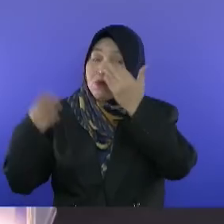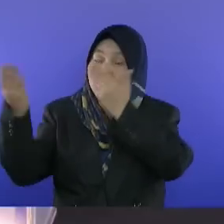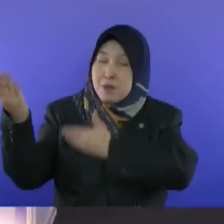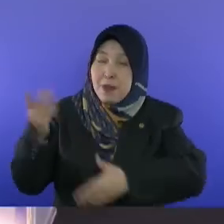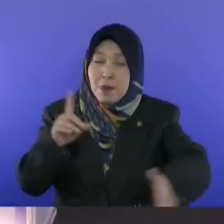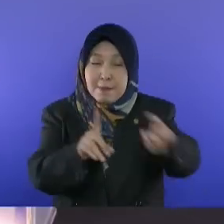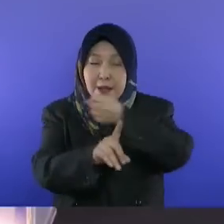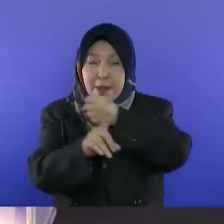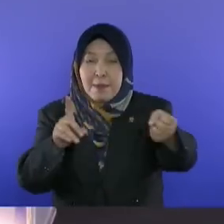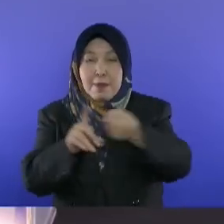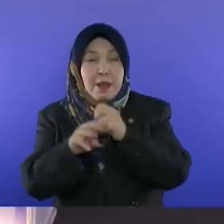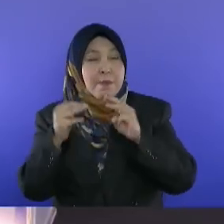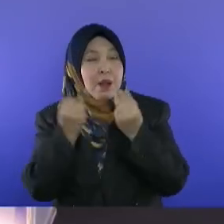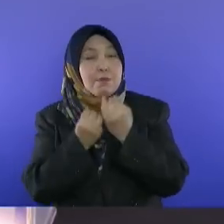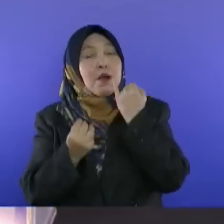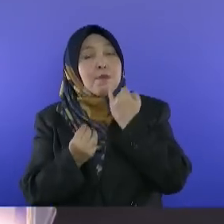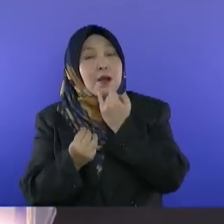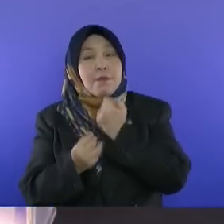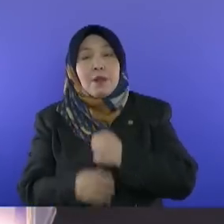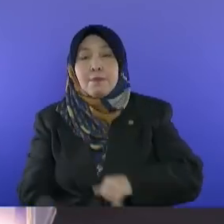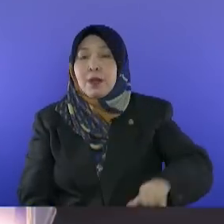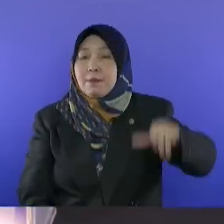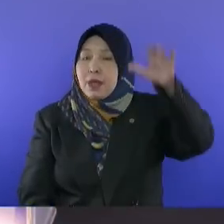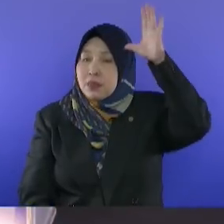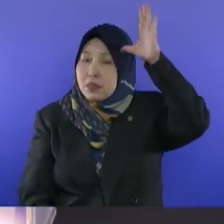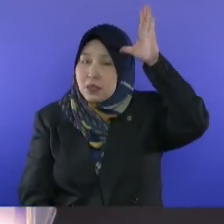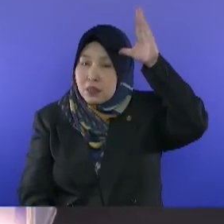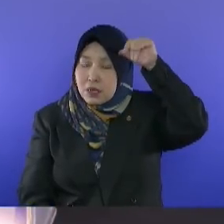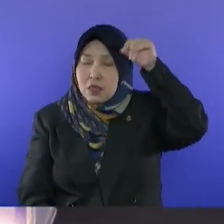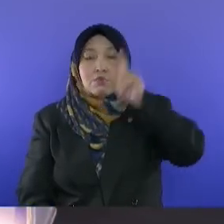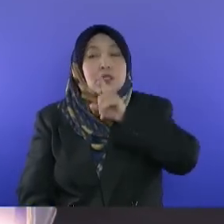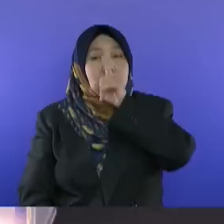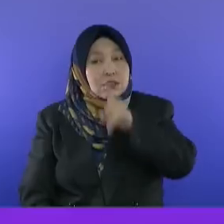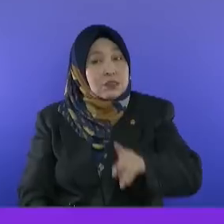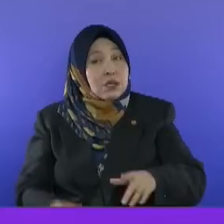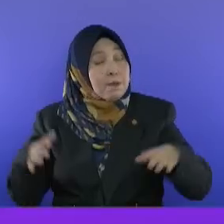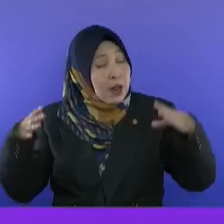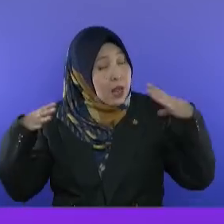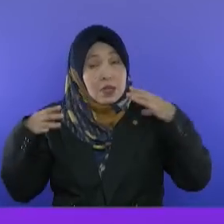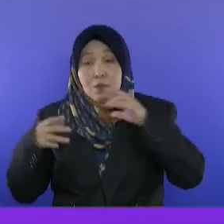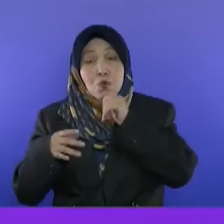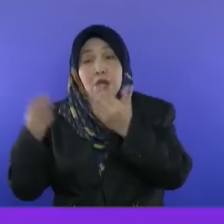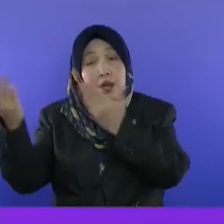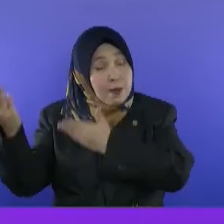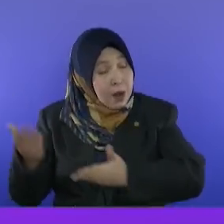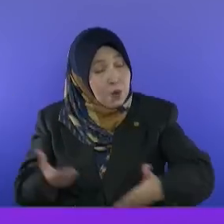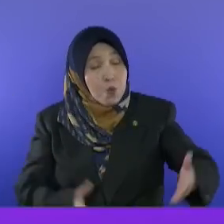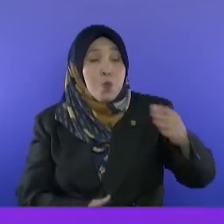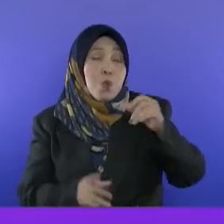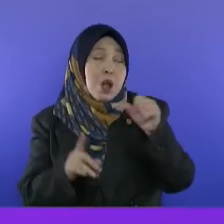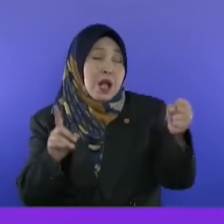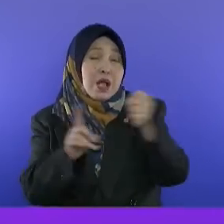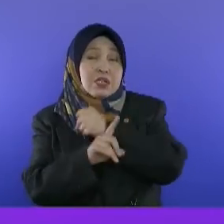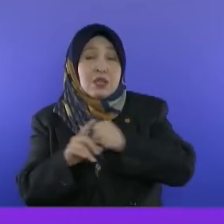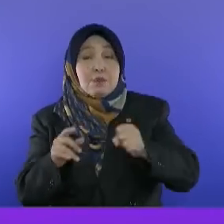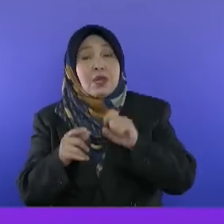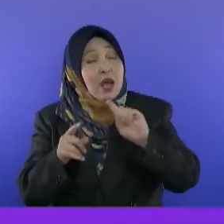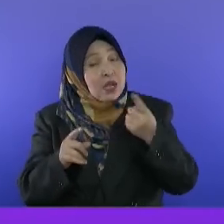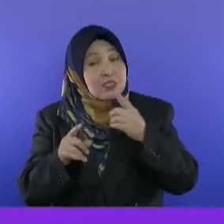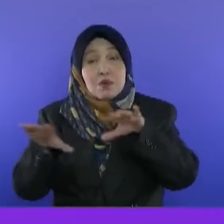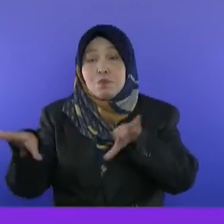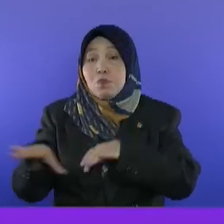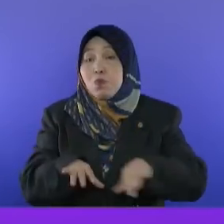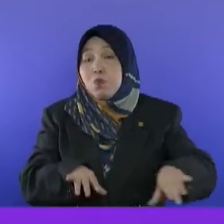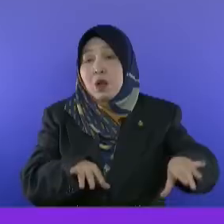azab kepada Bani Israil yang dekil sebenarnya malaikat ini Bukannya dia hanya melakukan tugas dengan